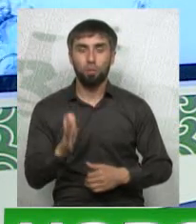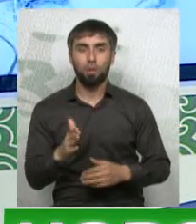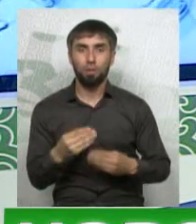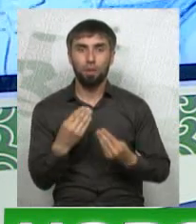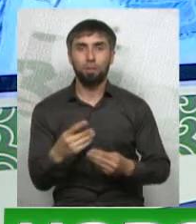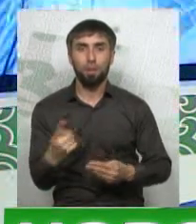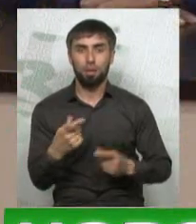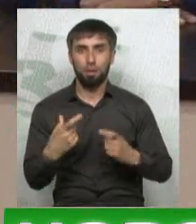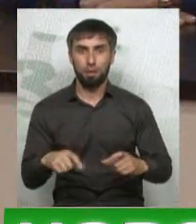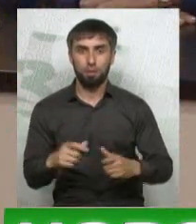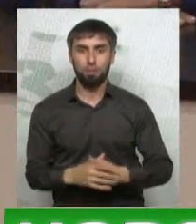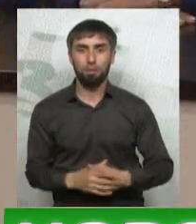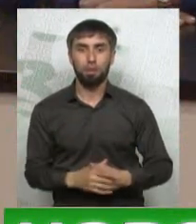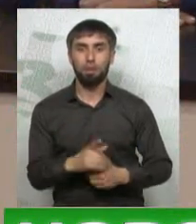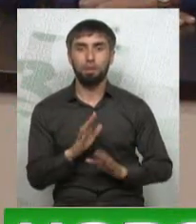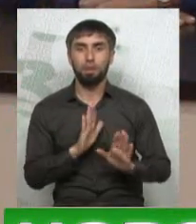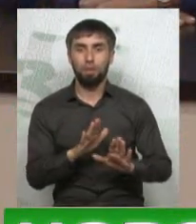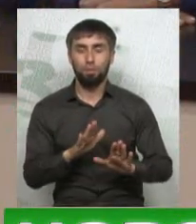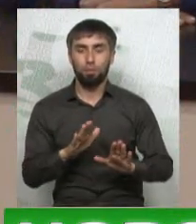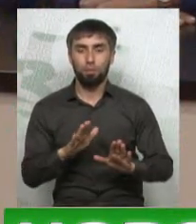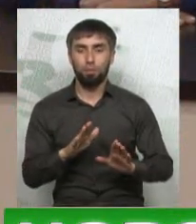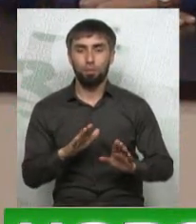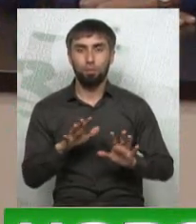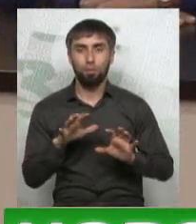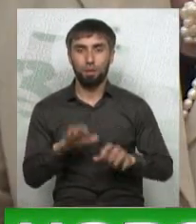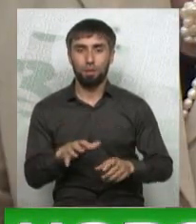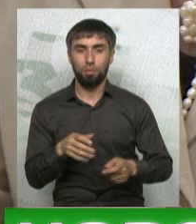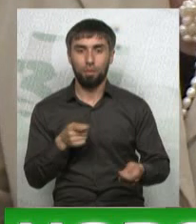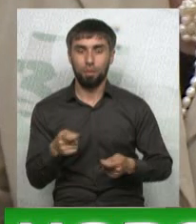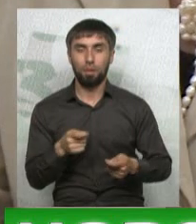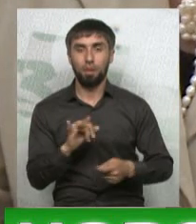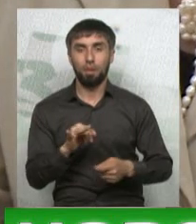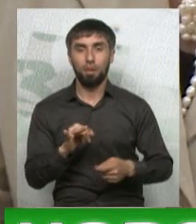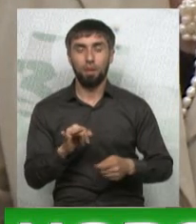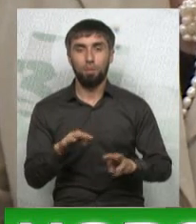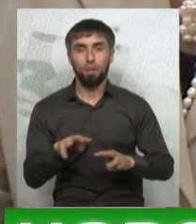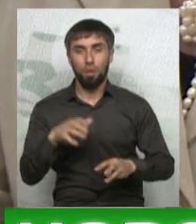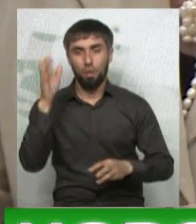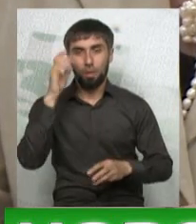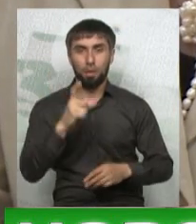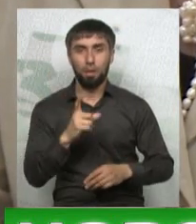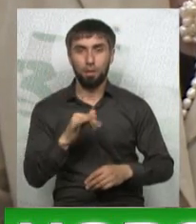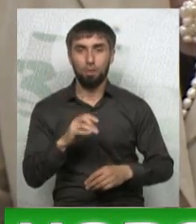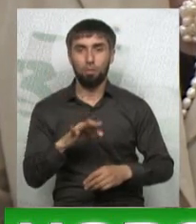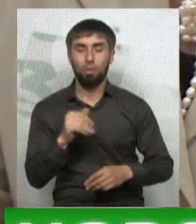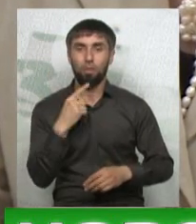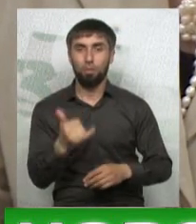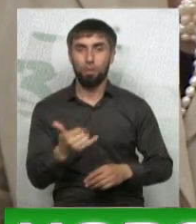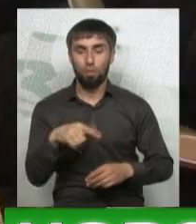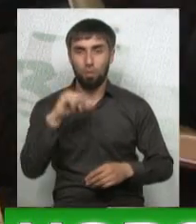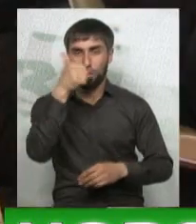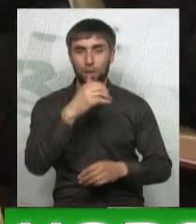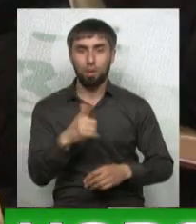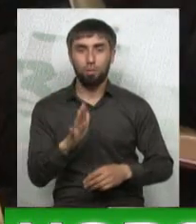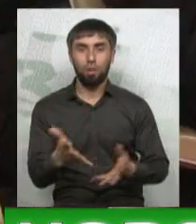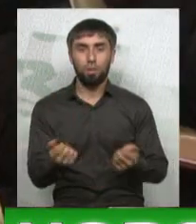сдавать первые экзамены. Зампредседателя правительства, министр образования региона Эсет Бокова отметила, что в этом году ЕГЭ будут принимать в